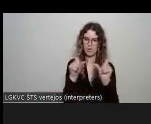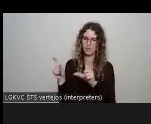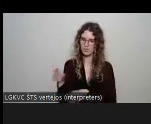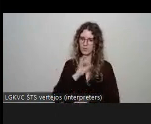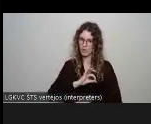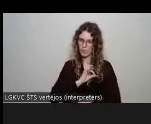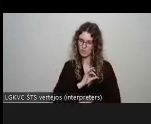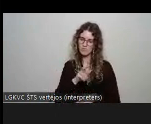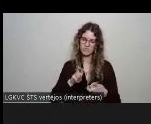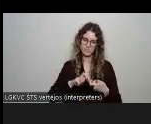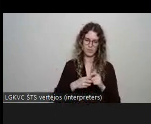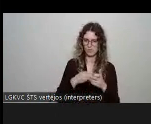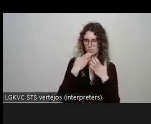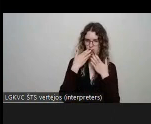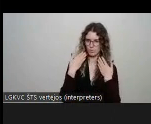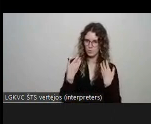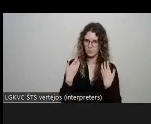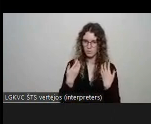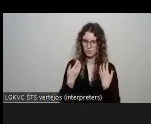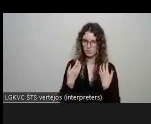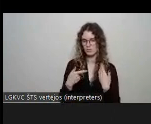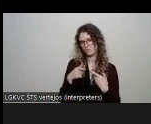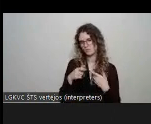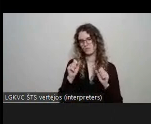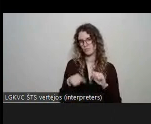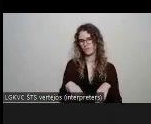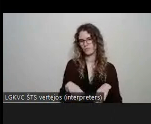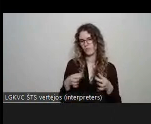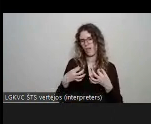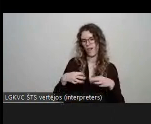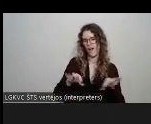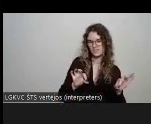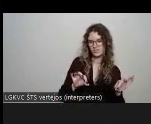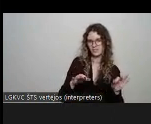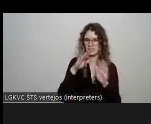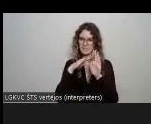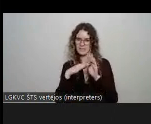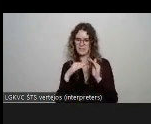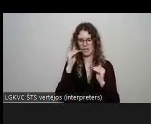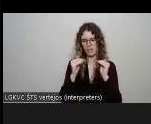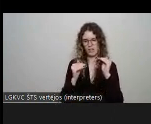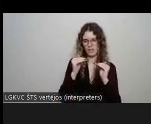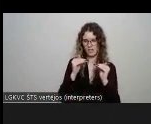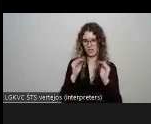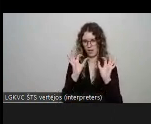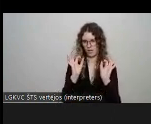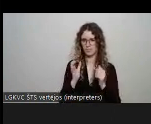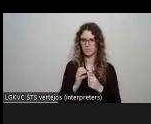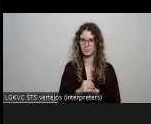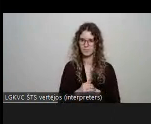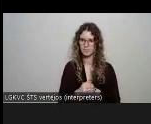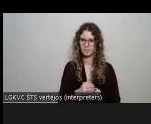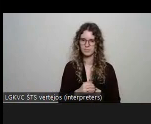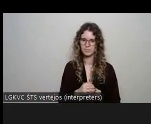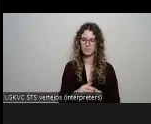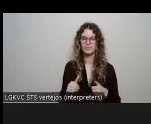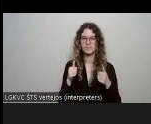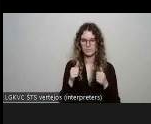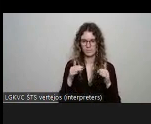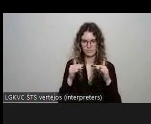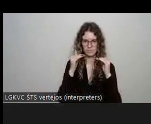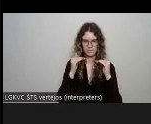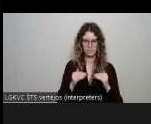problemų neturėtų būti ir būtų galima išlaikyti tos laisvės pusiausvyrą. Taip, tikrai. Tai gerai, eikime toliau. Turime